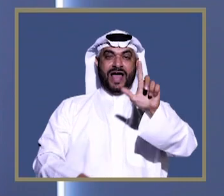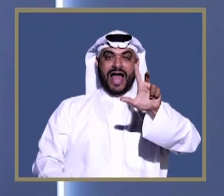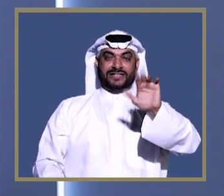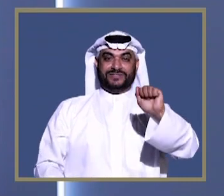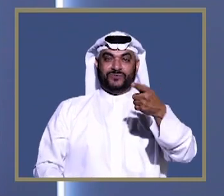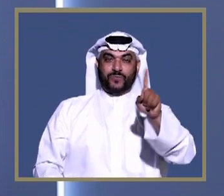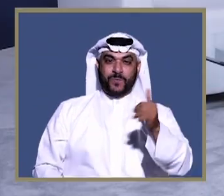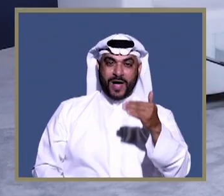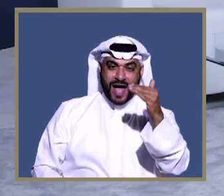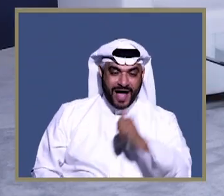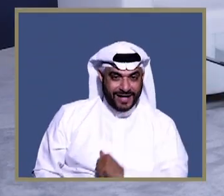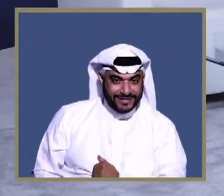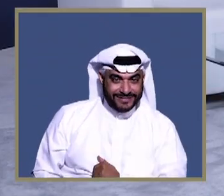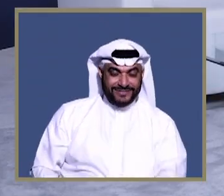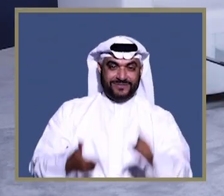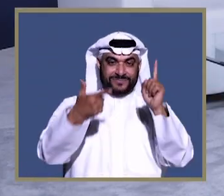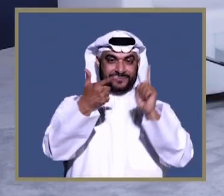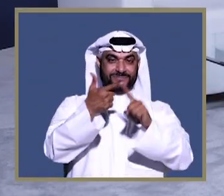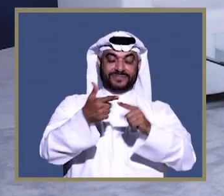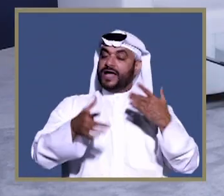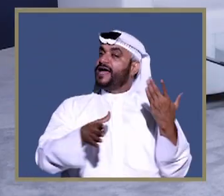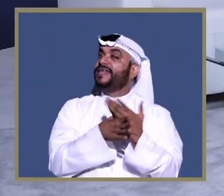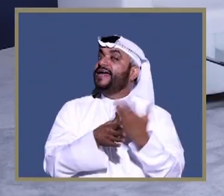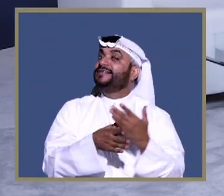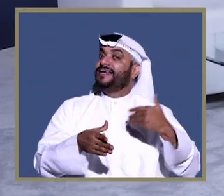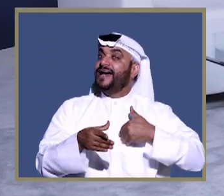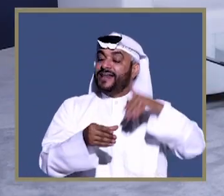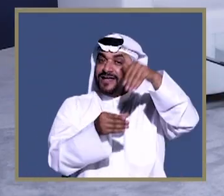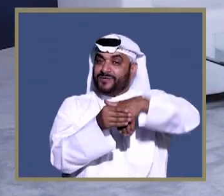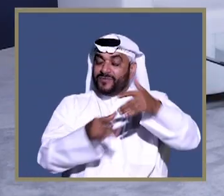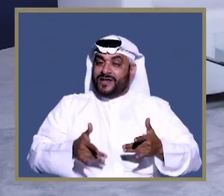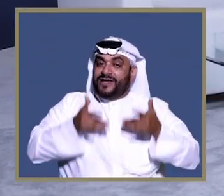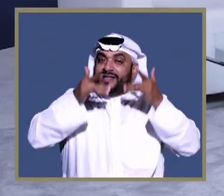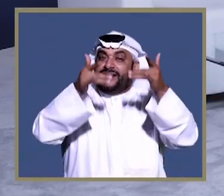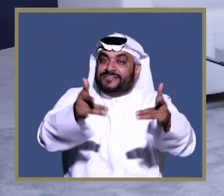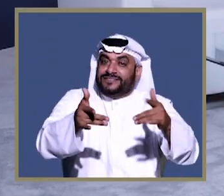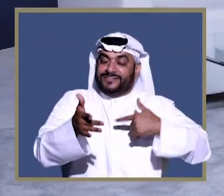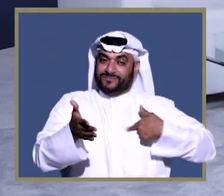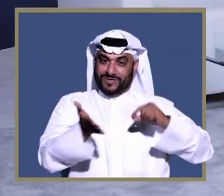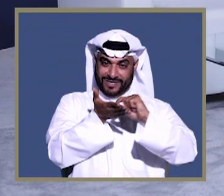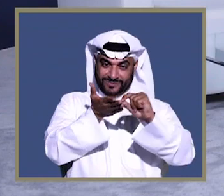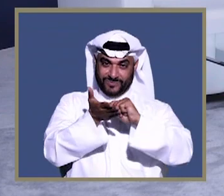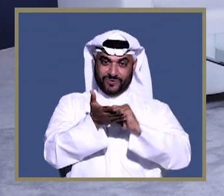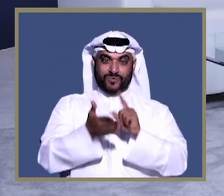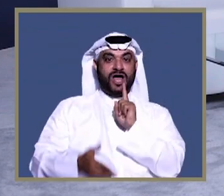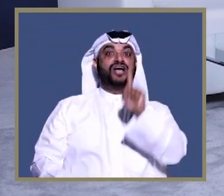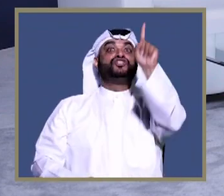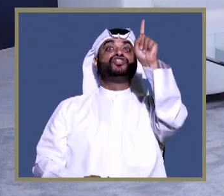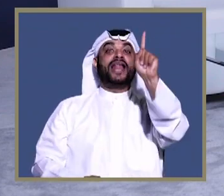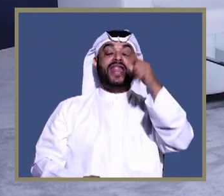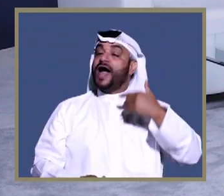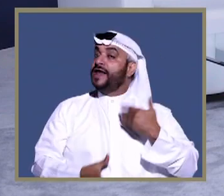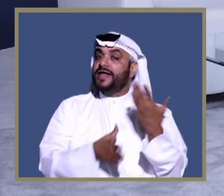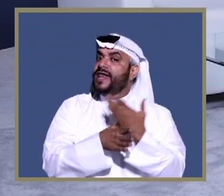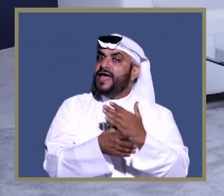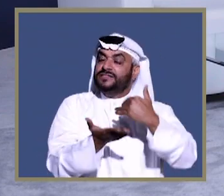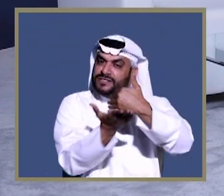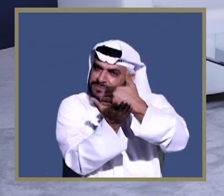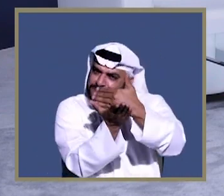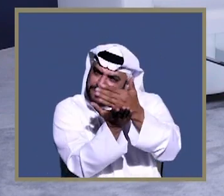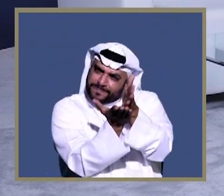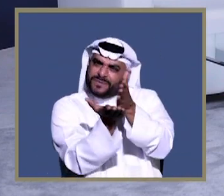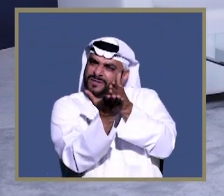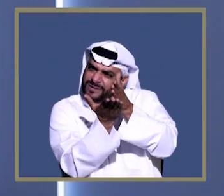الصباح الكرام. أما سبب ترشحي فهو بإذن الله تعالى لأجل الإصلاح